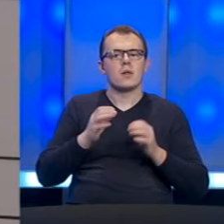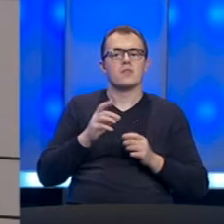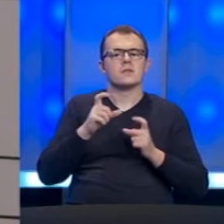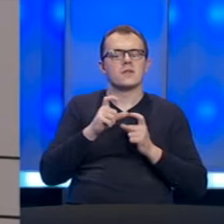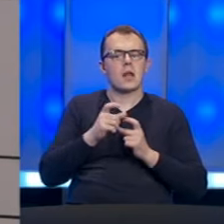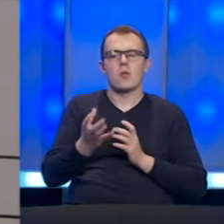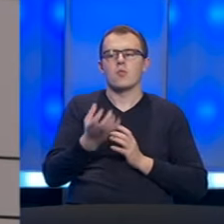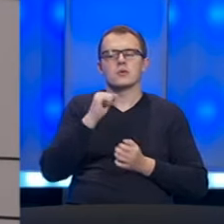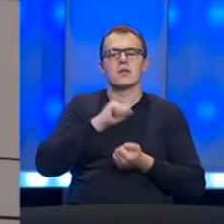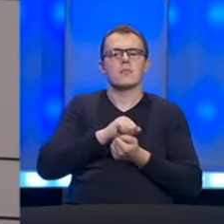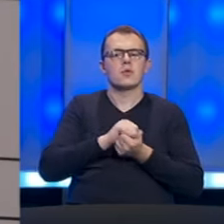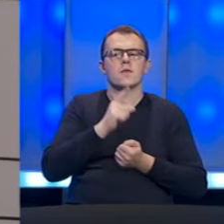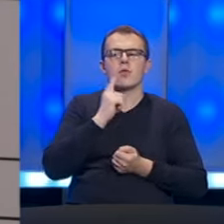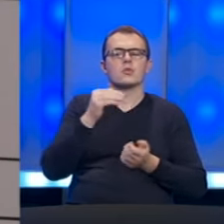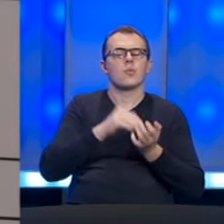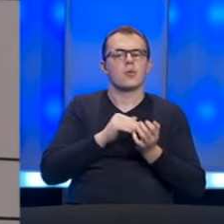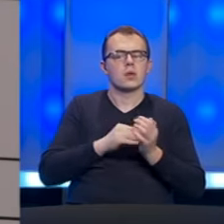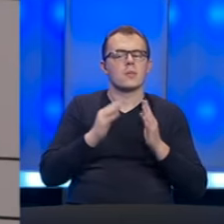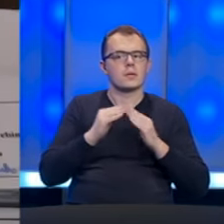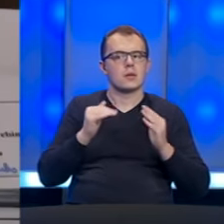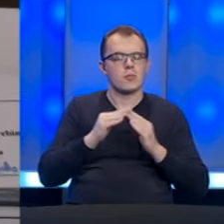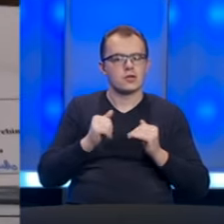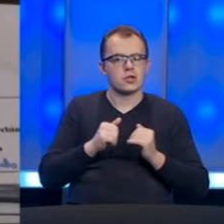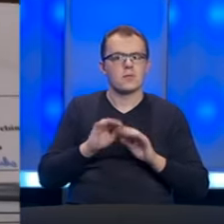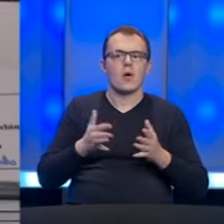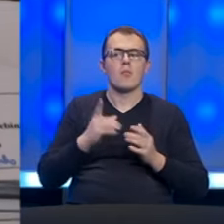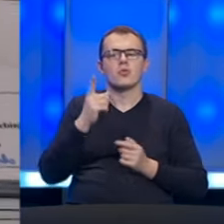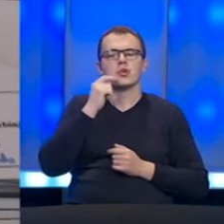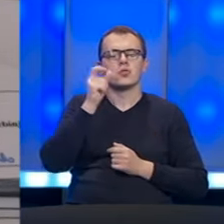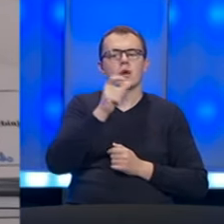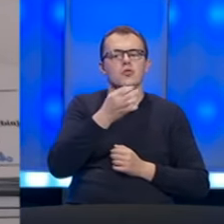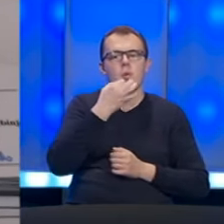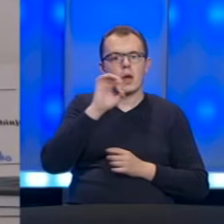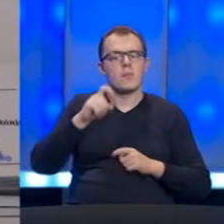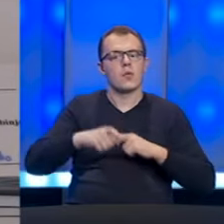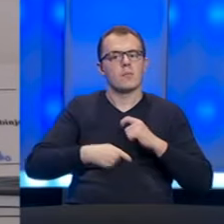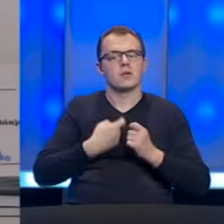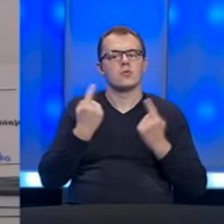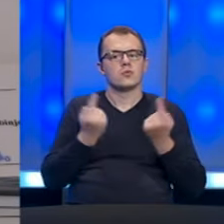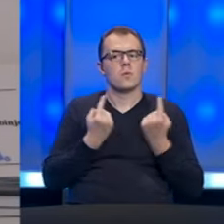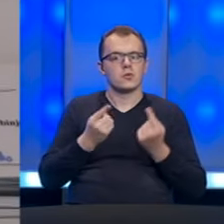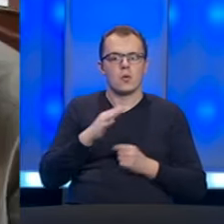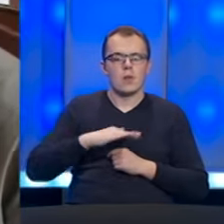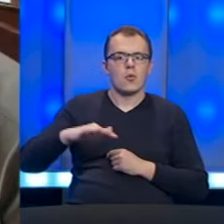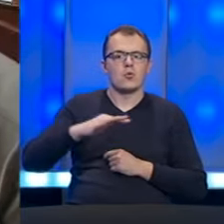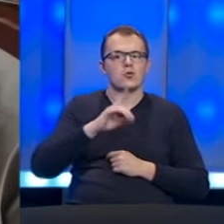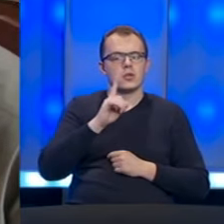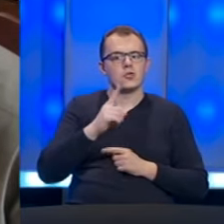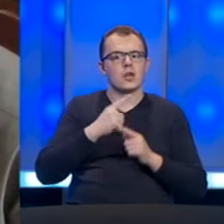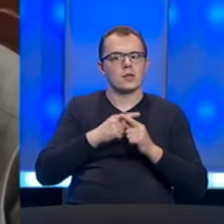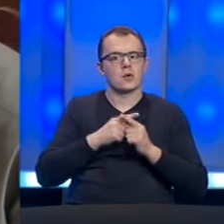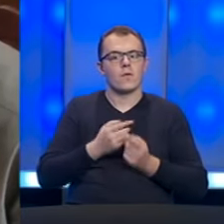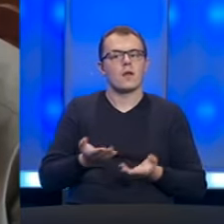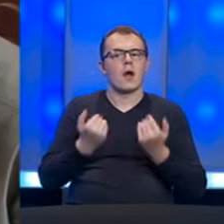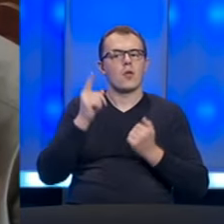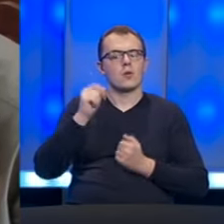uzeti proizvode koji su im potrebni za domaćinstvo. Možda su Gačani u najboljoj materijalnoj situaciji na području Istočne Hercegovine,